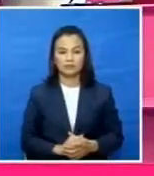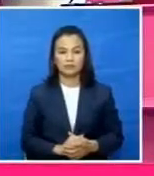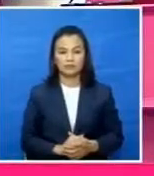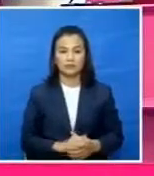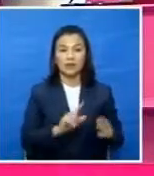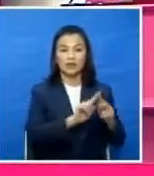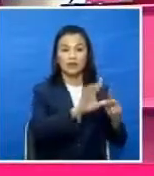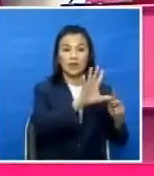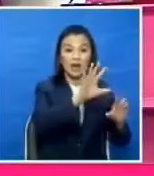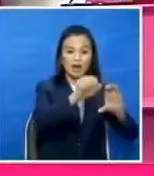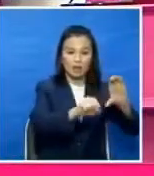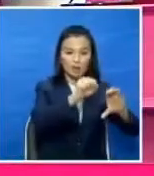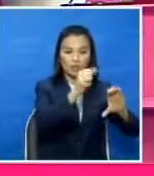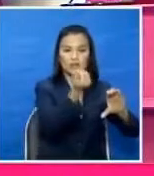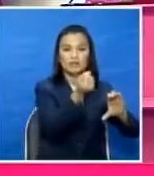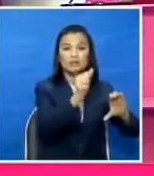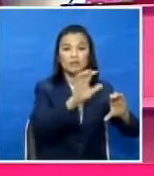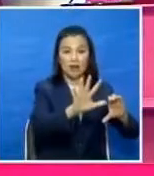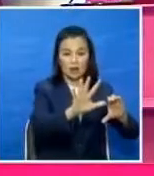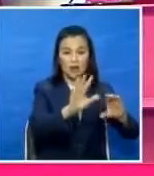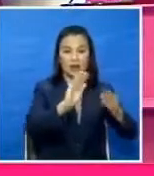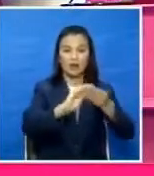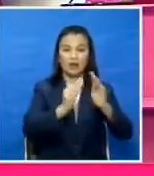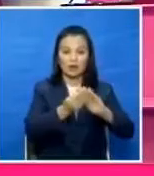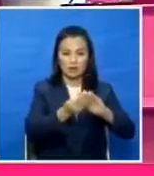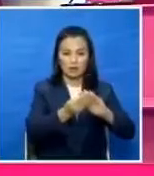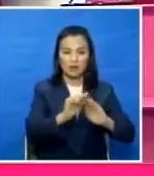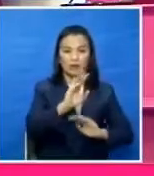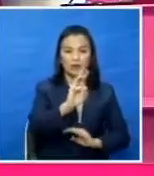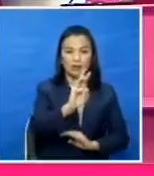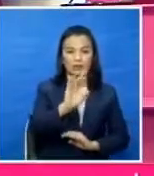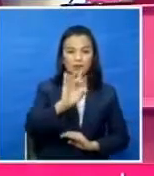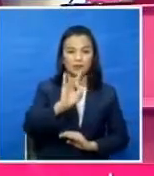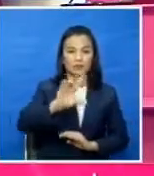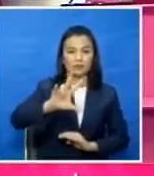อันดับที่5หมุนครั้งที่15เลขที่ออก